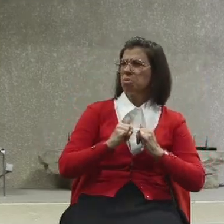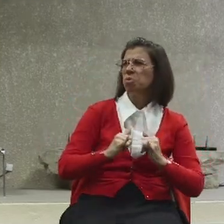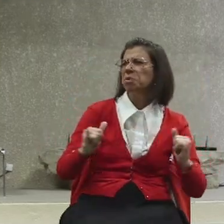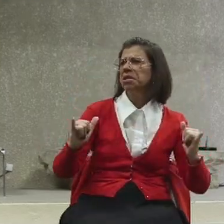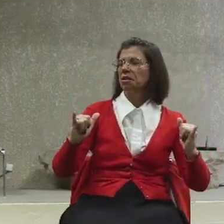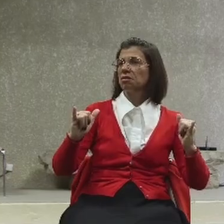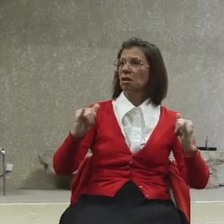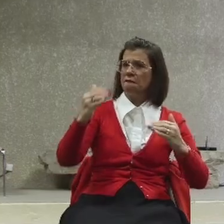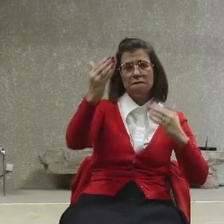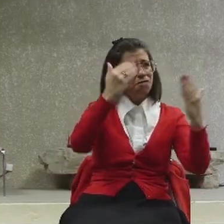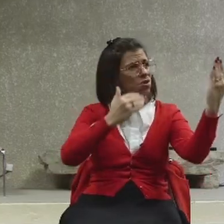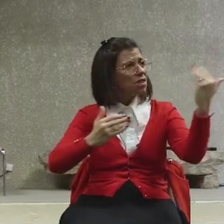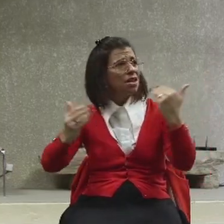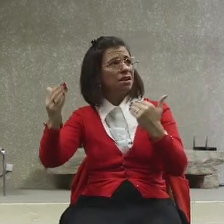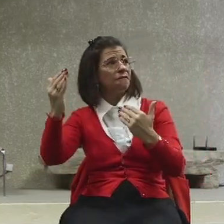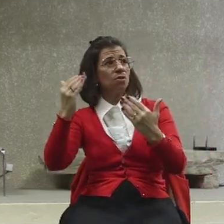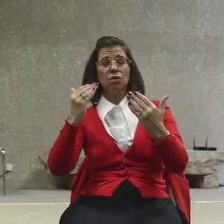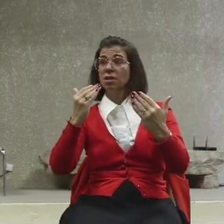Tu as le pouvoir de ne pas répondre.